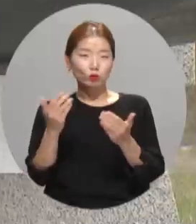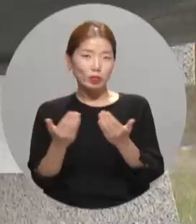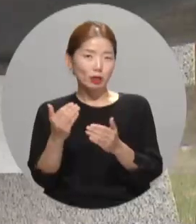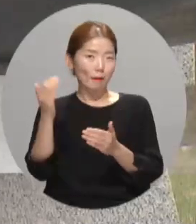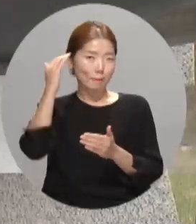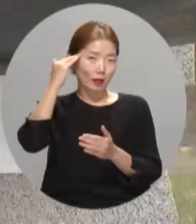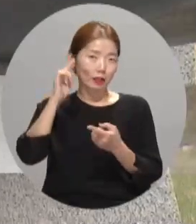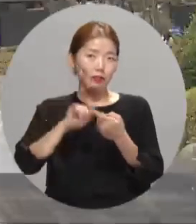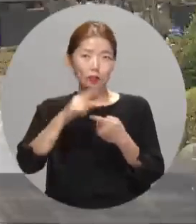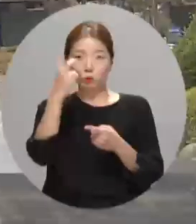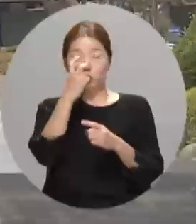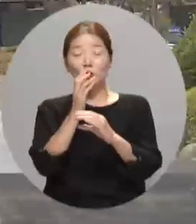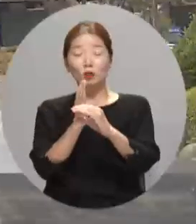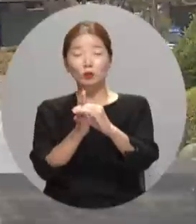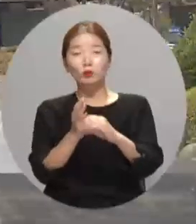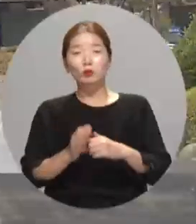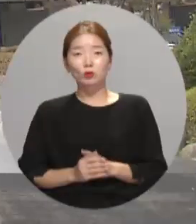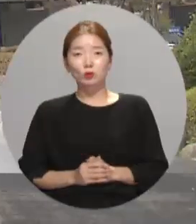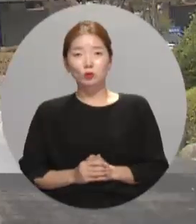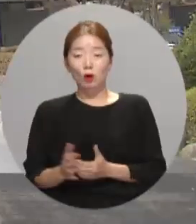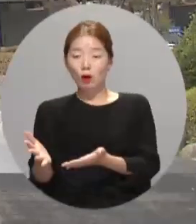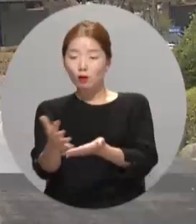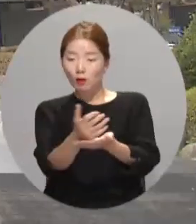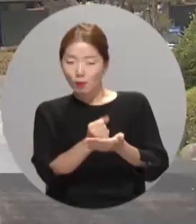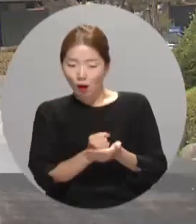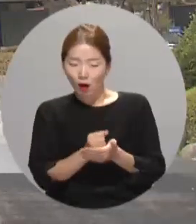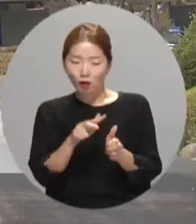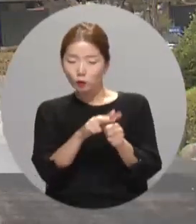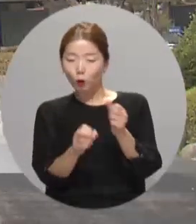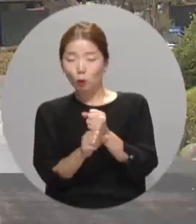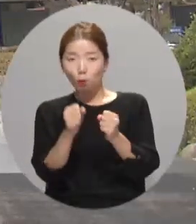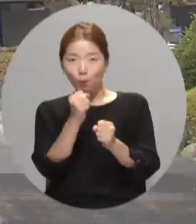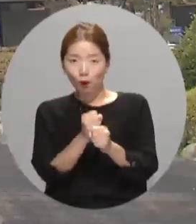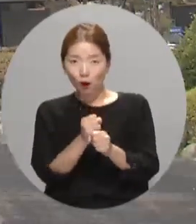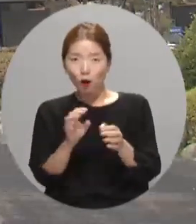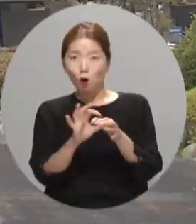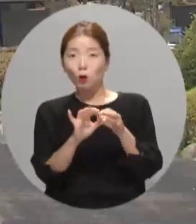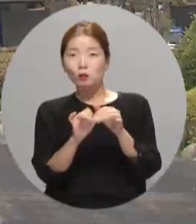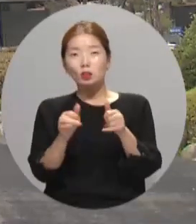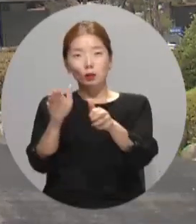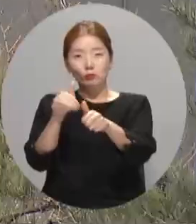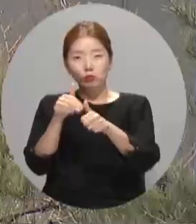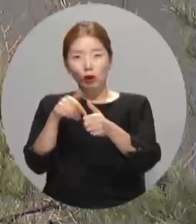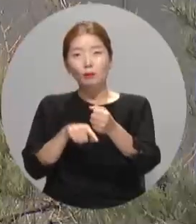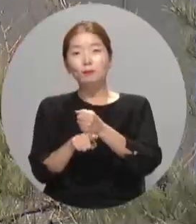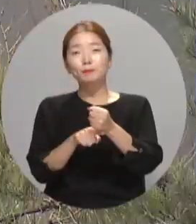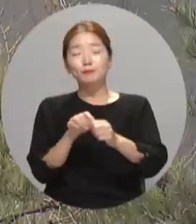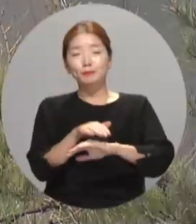조사하고 있습니다 경찰은 압수물을 포렌식 하는 한편 관련자들을 불러 조사할 계획입니다 ne